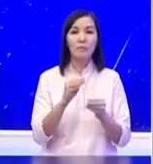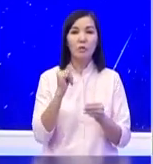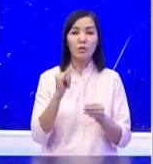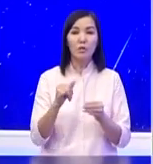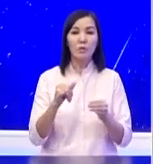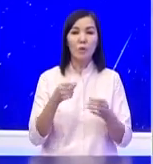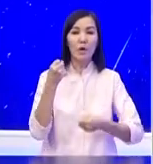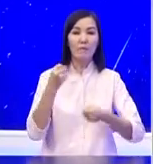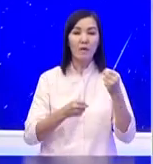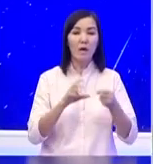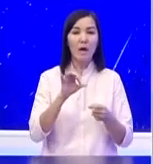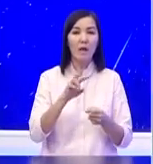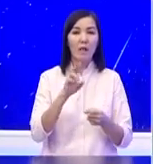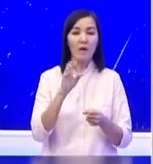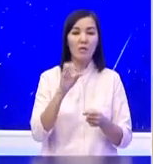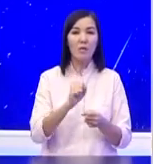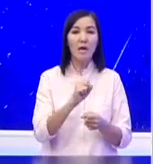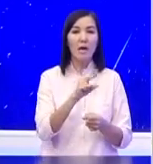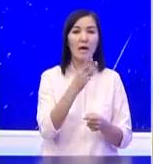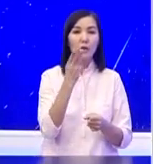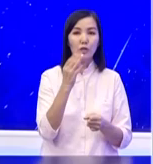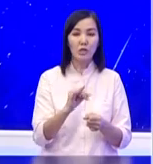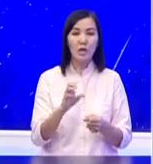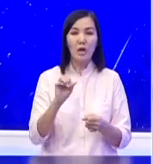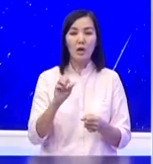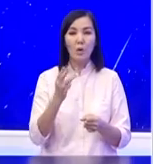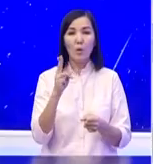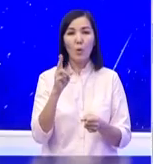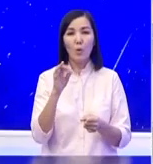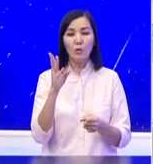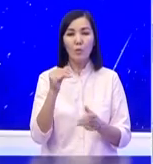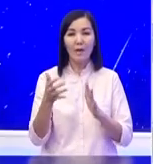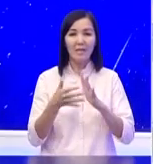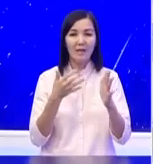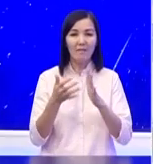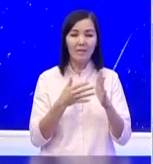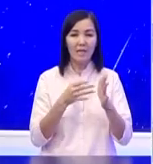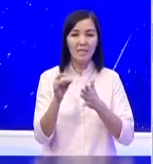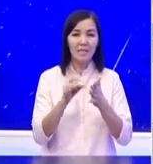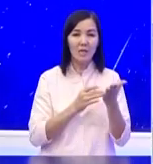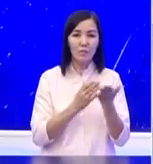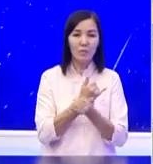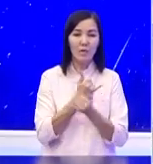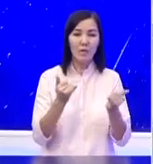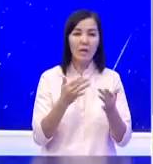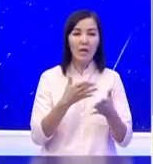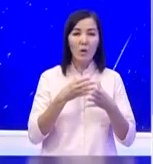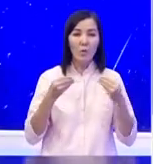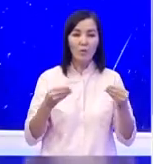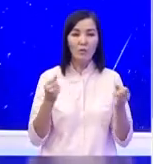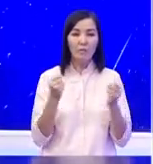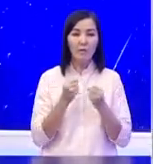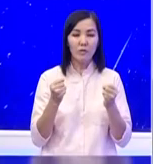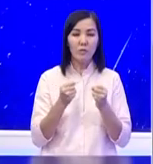автомобили отправятся в Волокольский район, в села Ахши и Коктума. Именно здесь медикам не хватает мобильности. Если зимой, весной и осенью